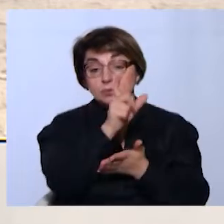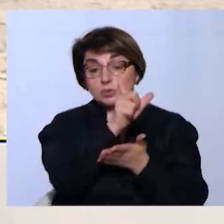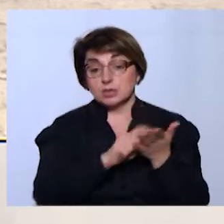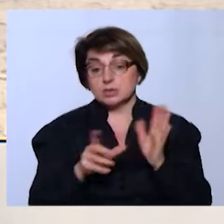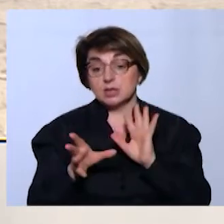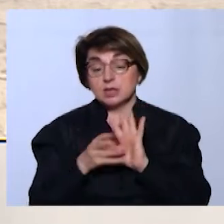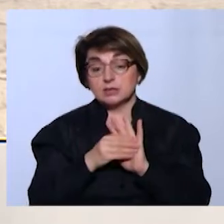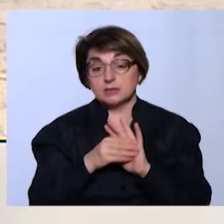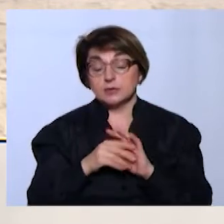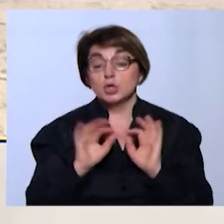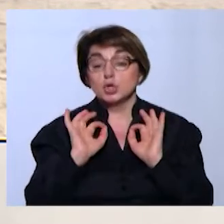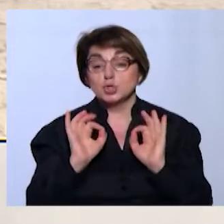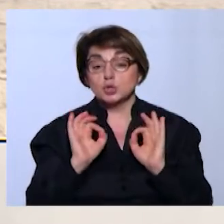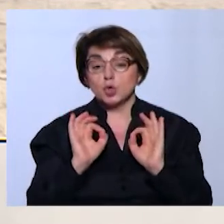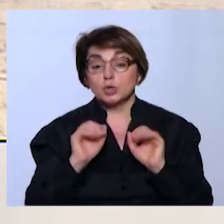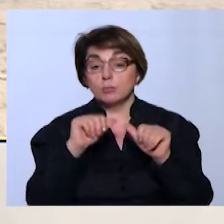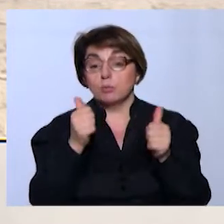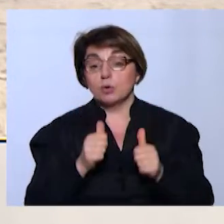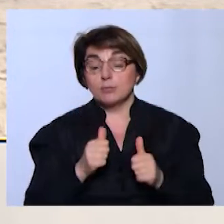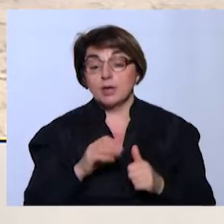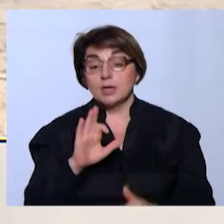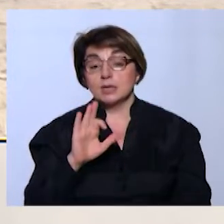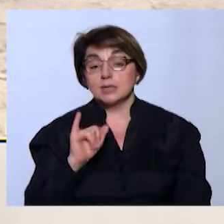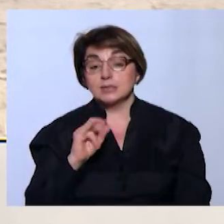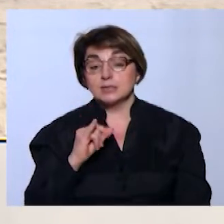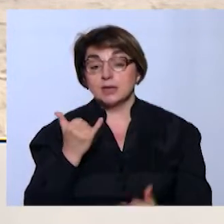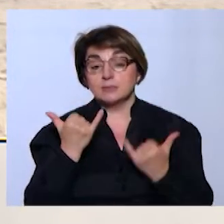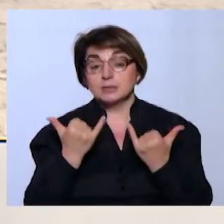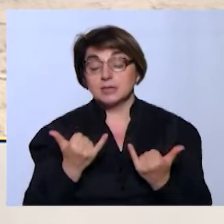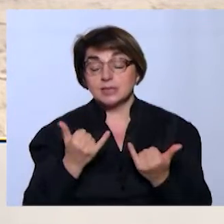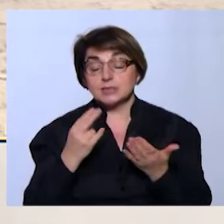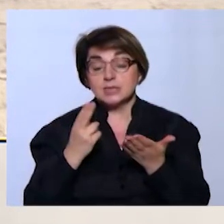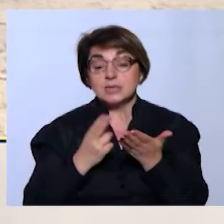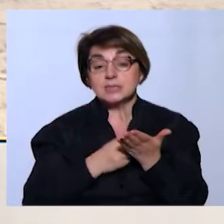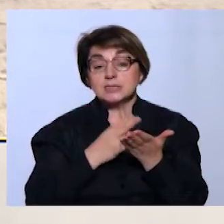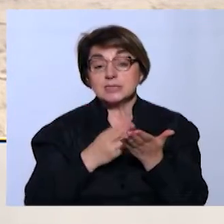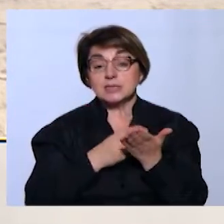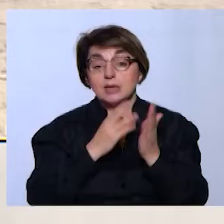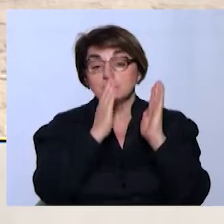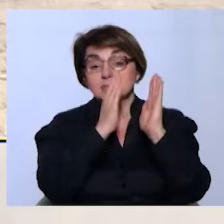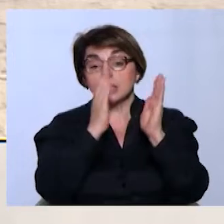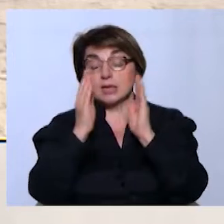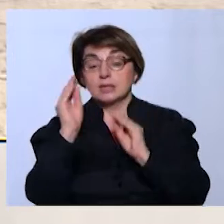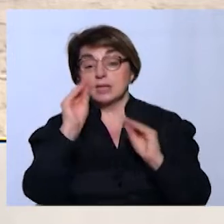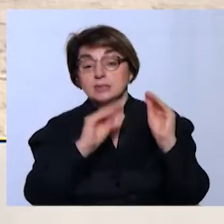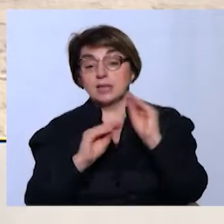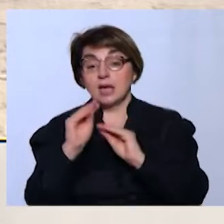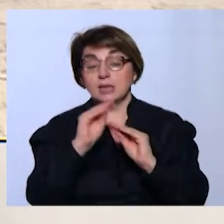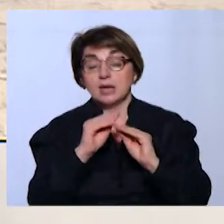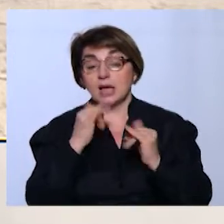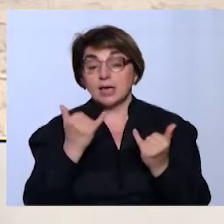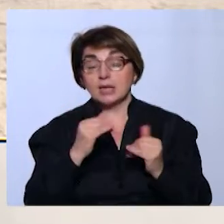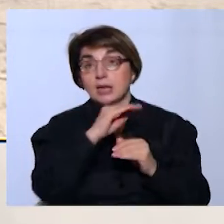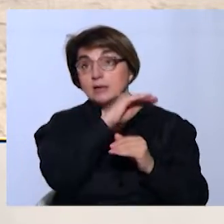ერთად. Ავირჩიოთ სწორი ფორმა. ქრისტინამ დღეს წიგნების კარადა დაალაგა. ახლა